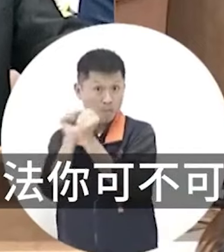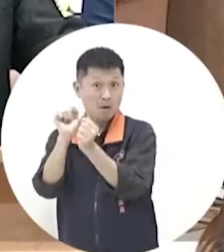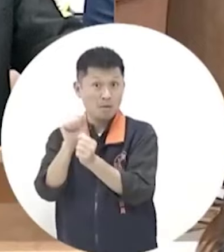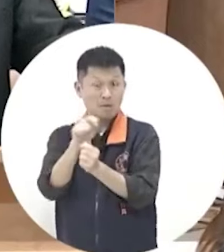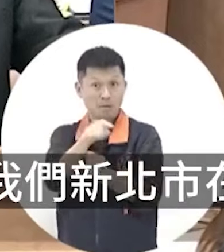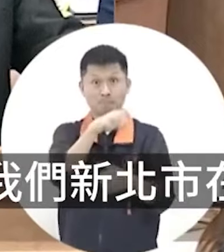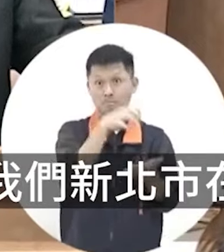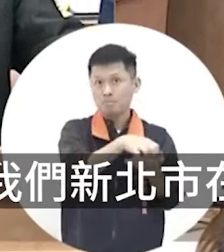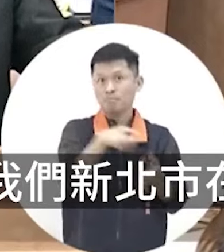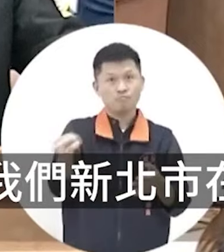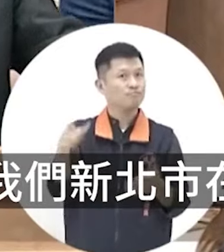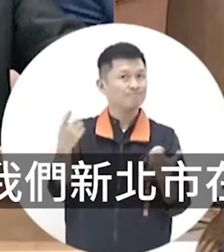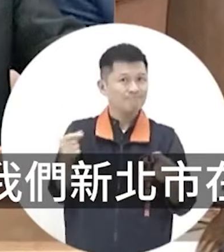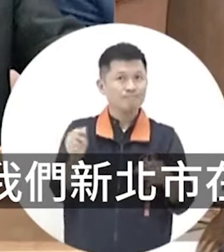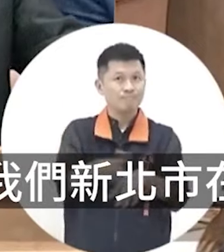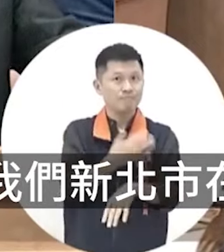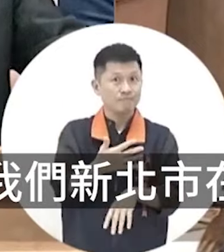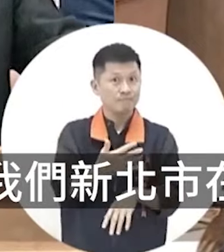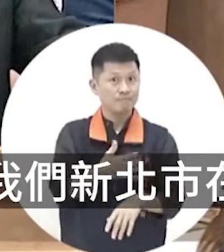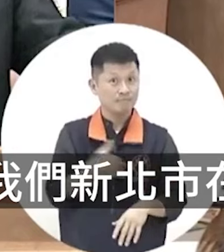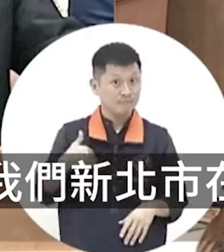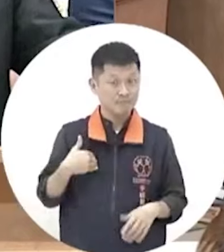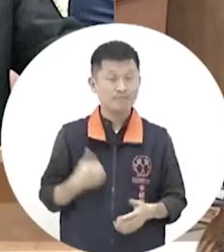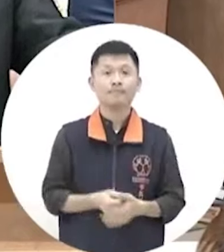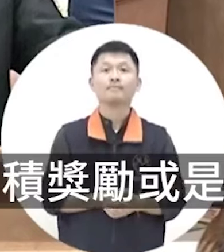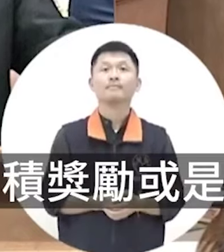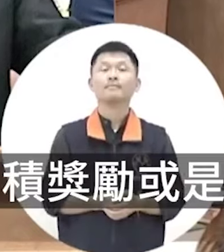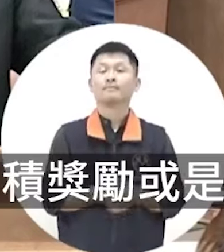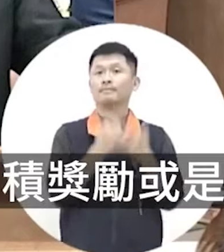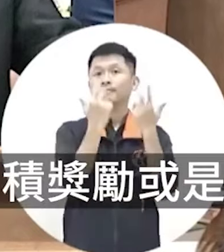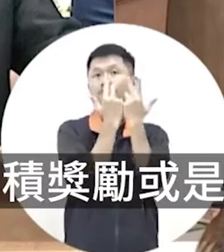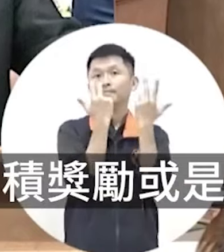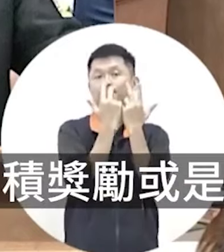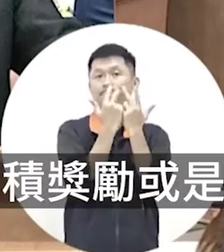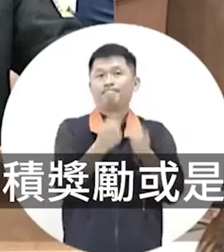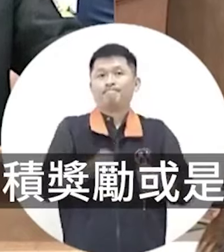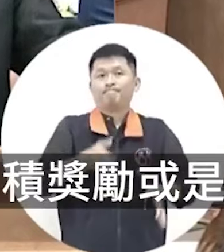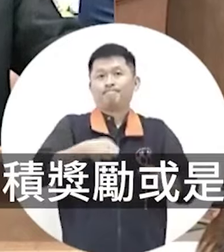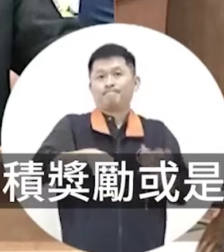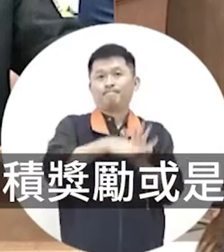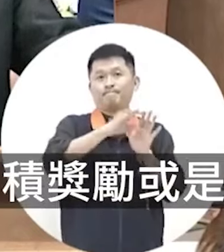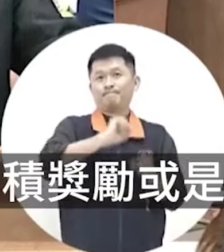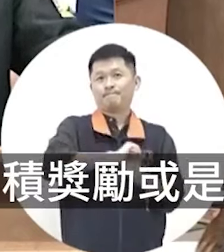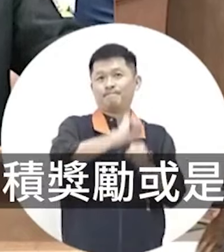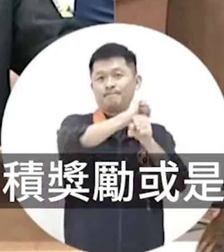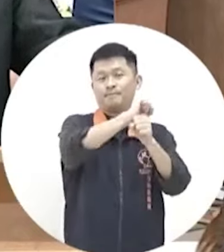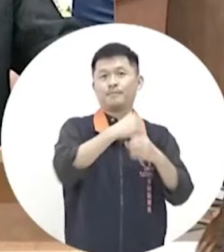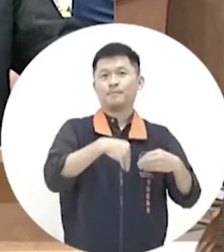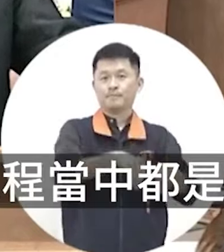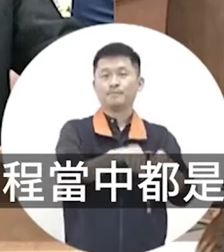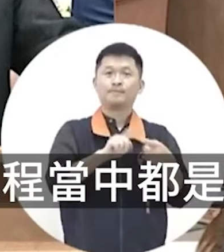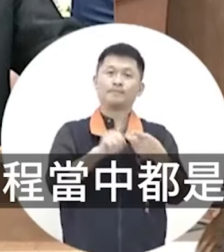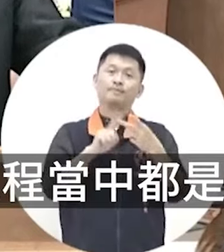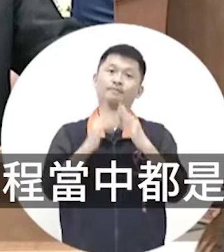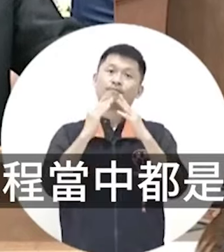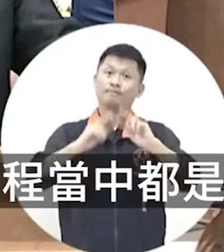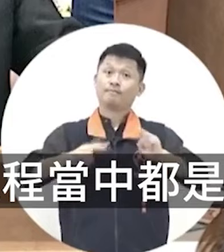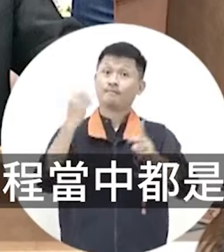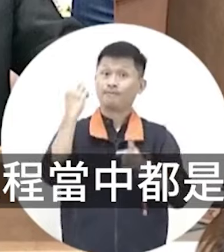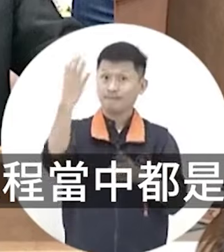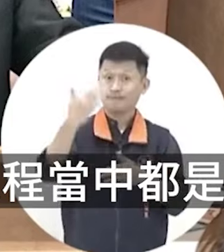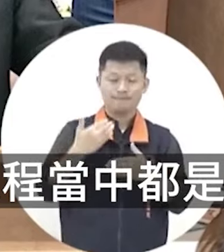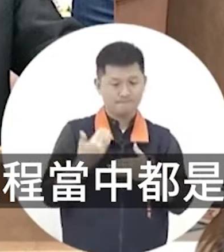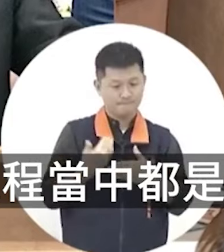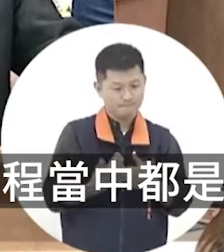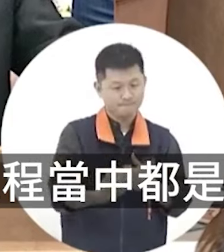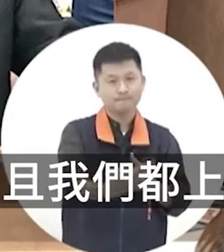保证？ 其实我们新北市在整个不管是容积奖励或是在都市更新所有的过程当